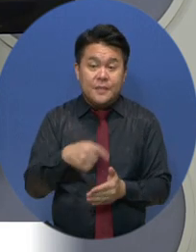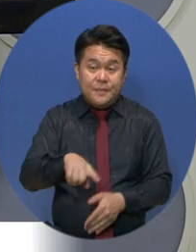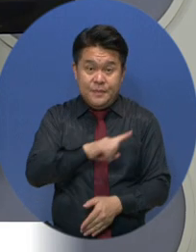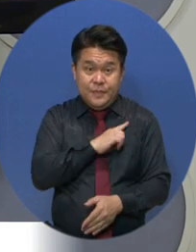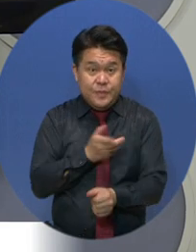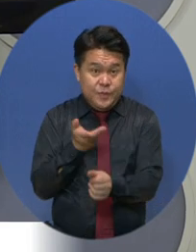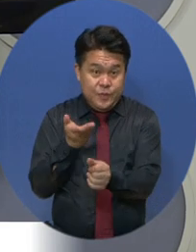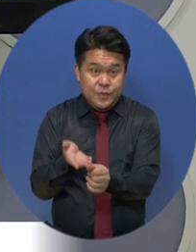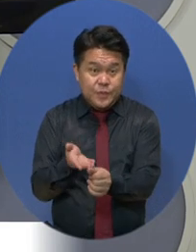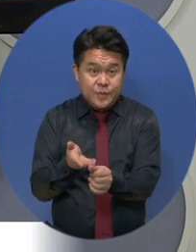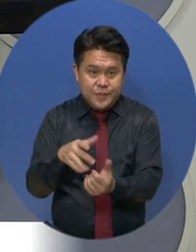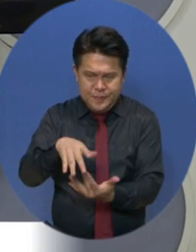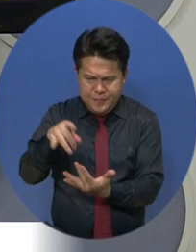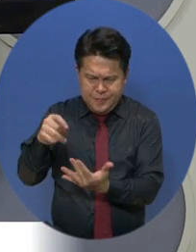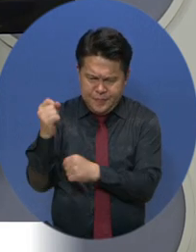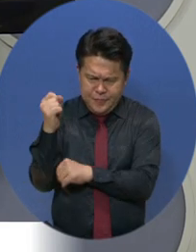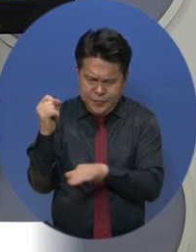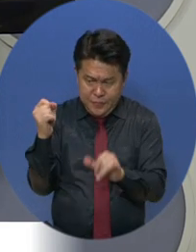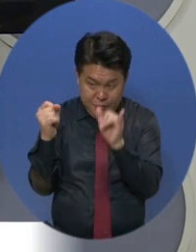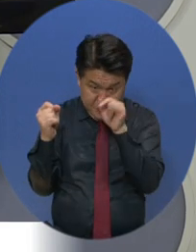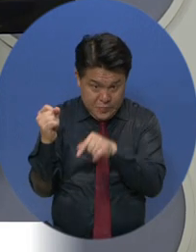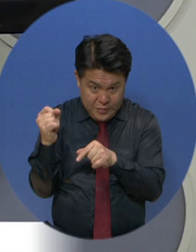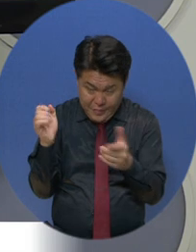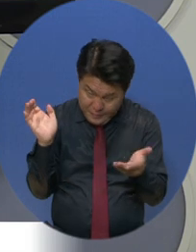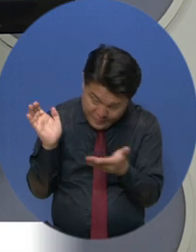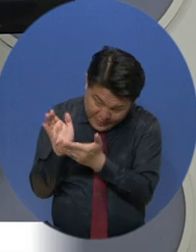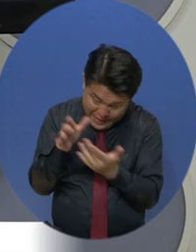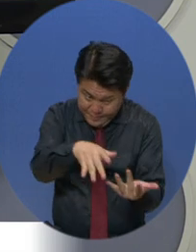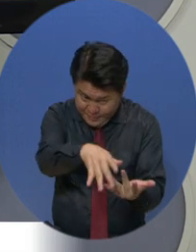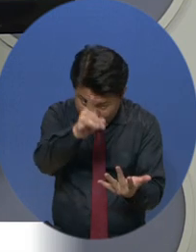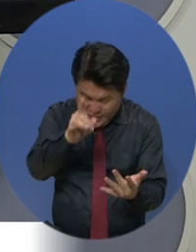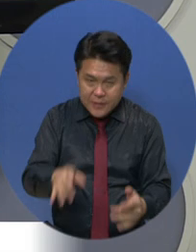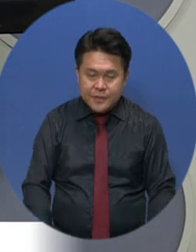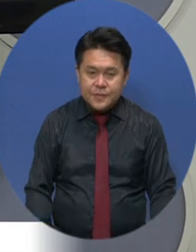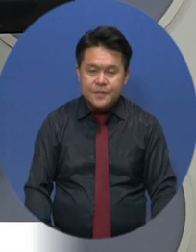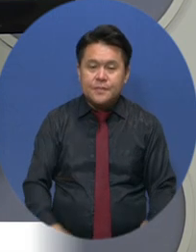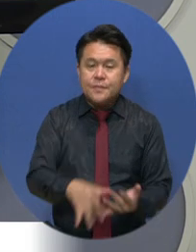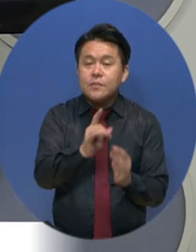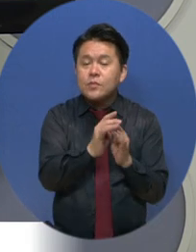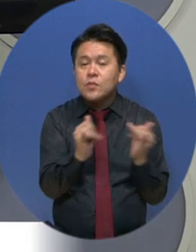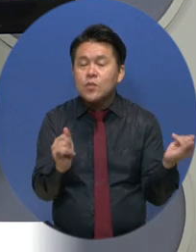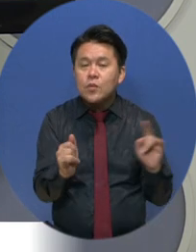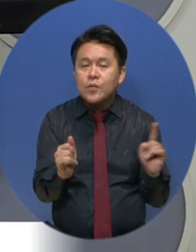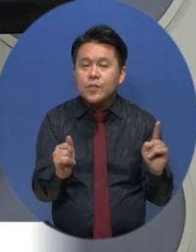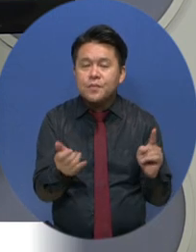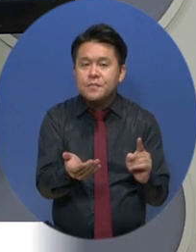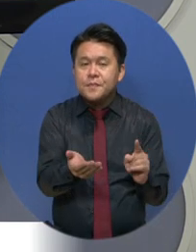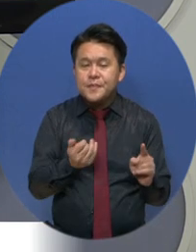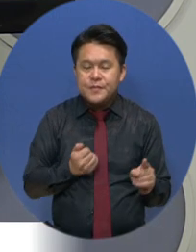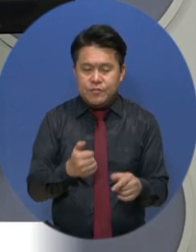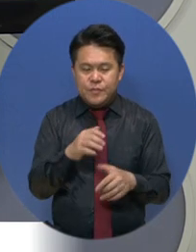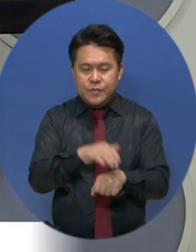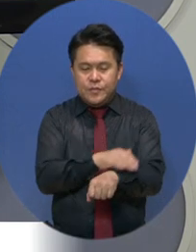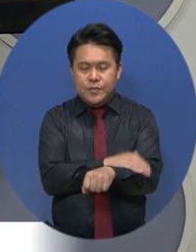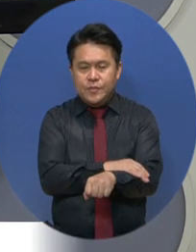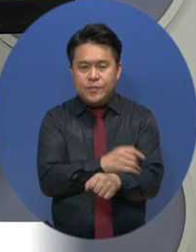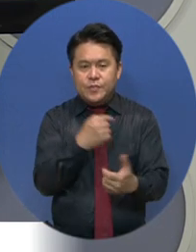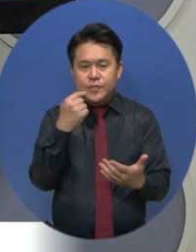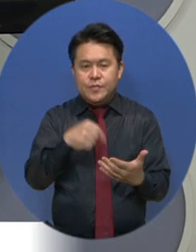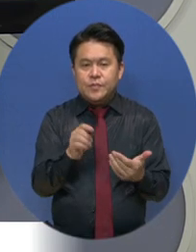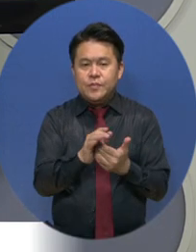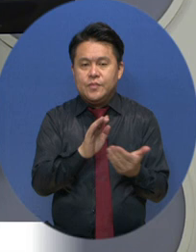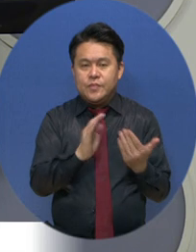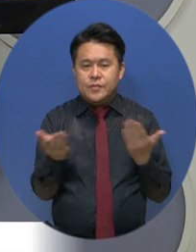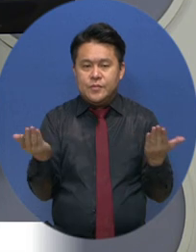자체 선발 기준에 따라 선정 될 예정인데요 선정된 장애인은 사전 직무교육 코 직업재활시설